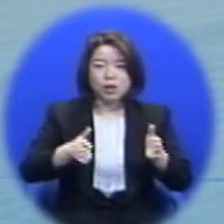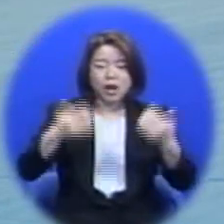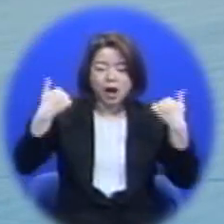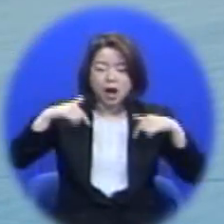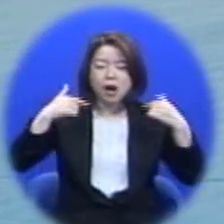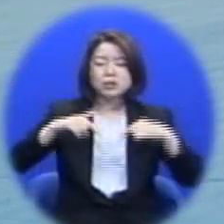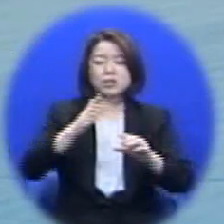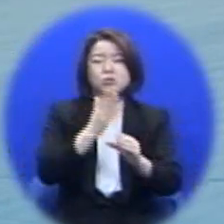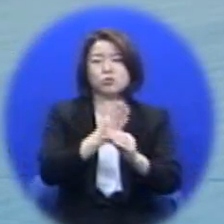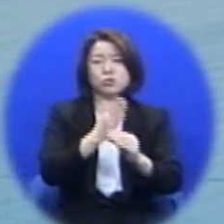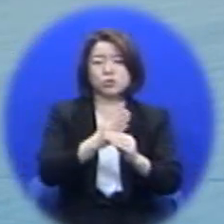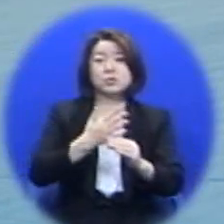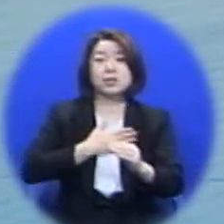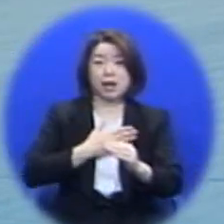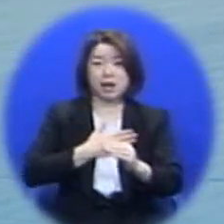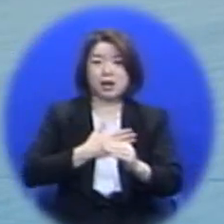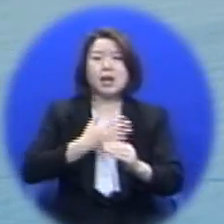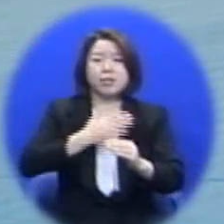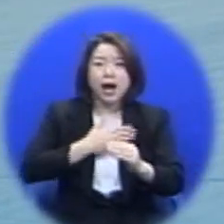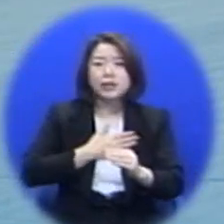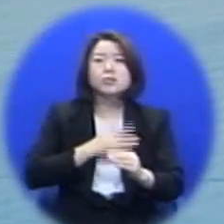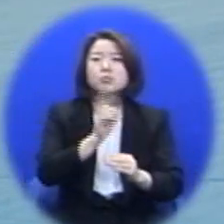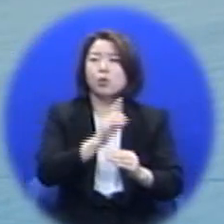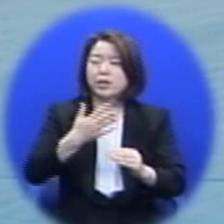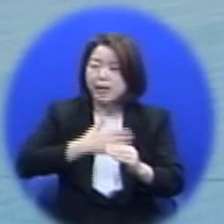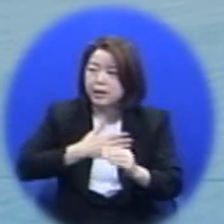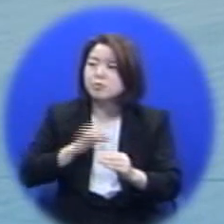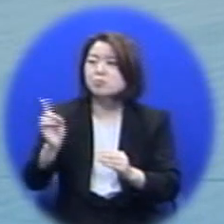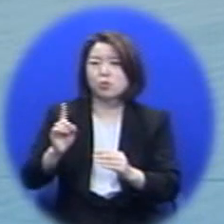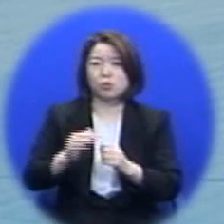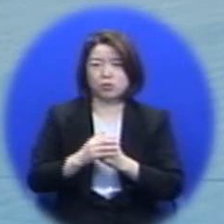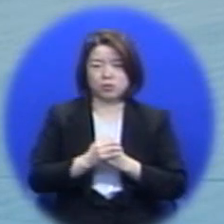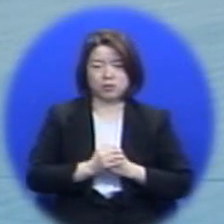나예요. 나는 어떻게 하지? 나는